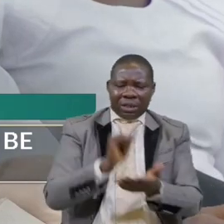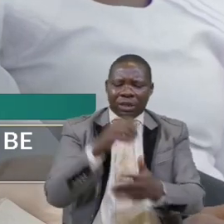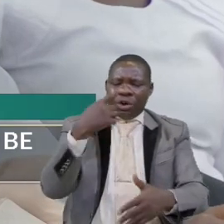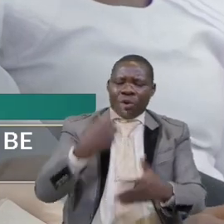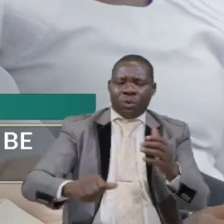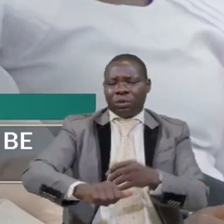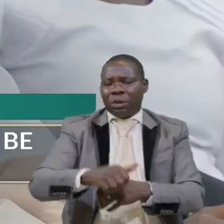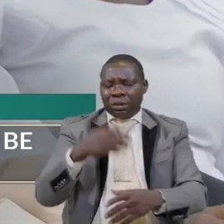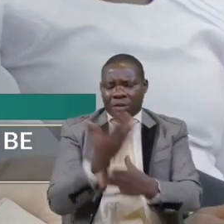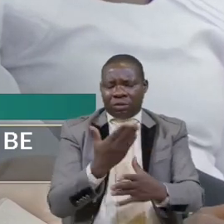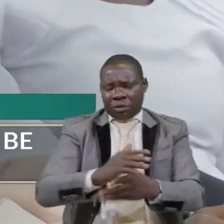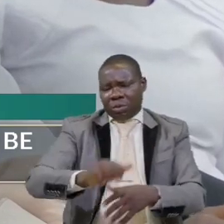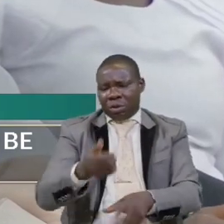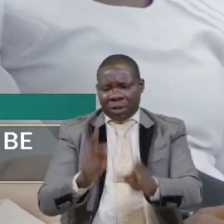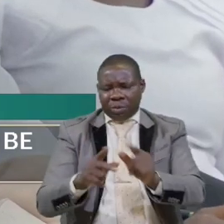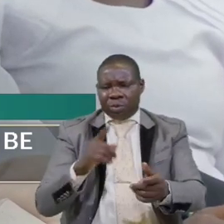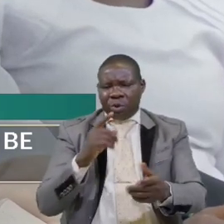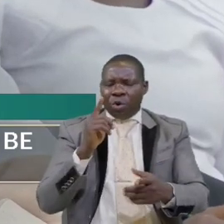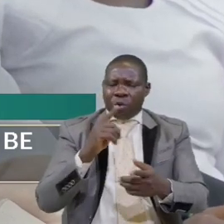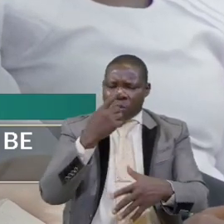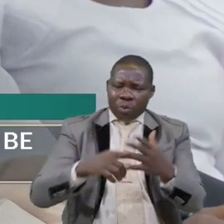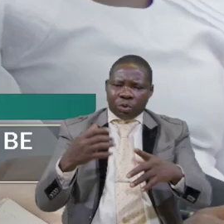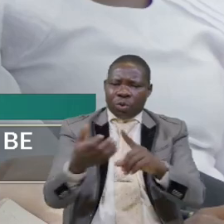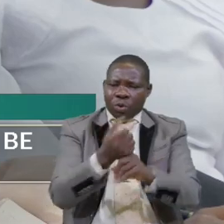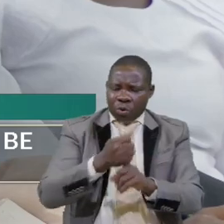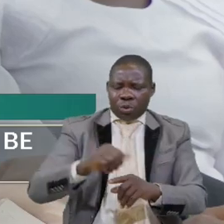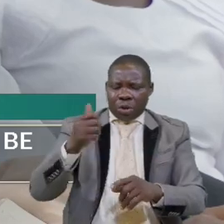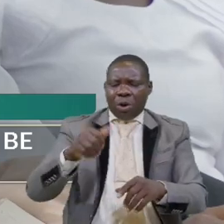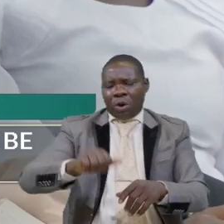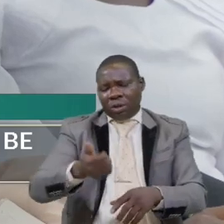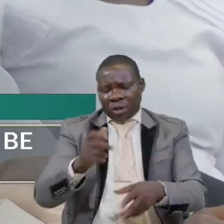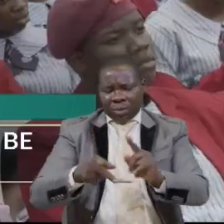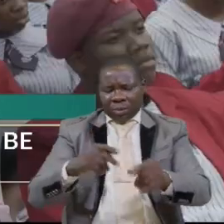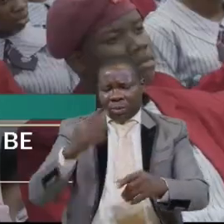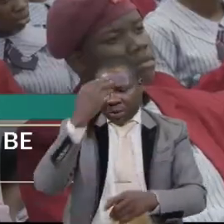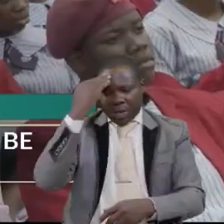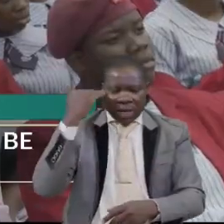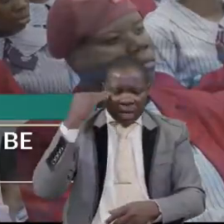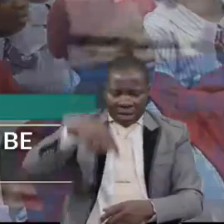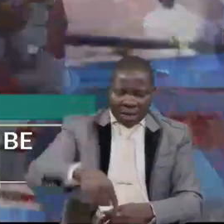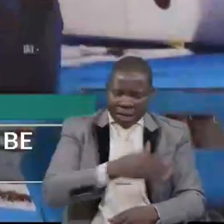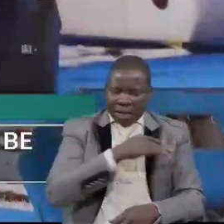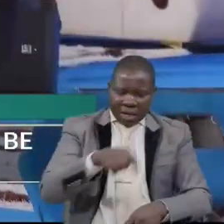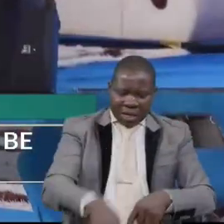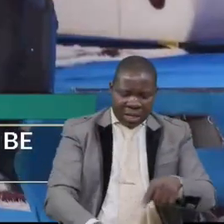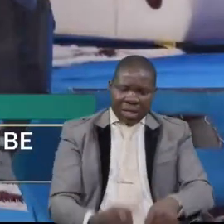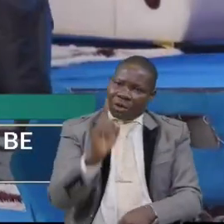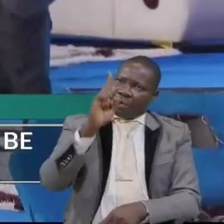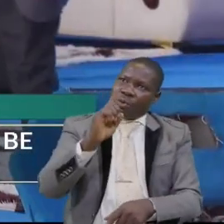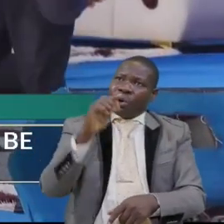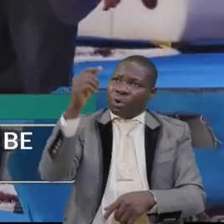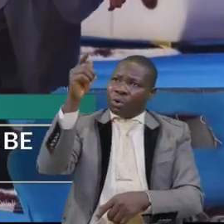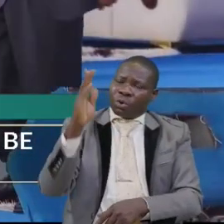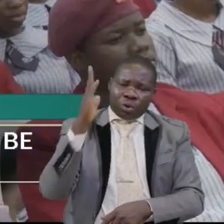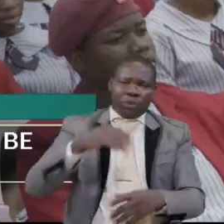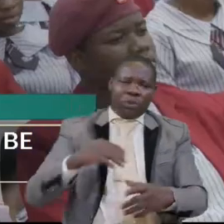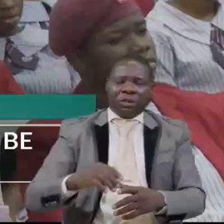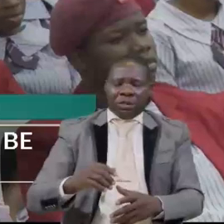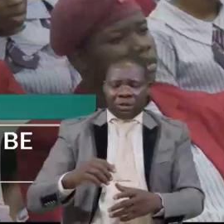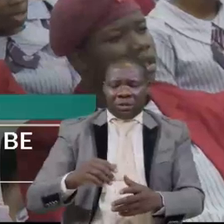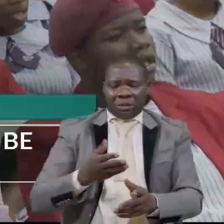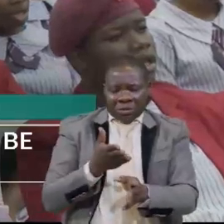ce qui troubleent les autres la tête baisse le Seigneur va te lever